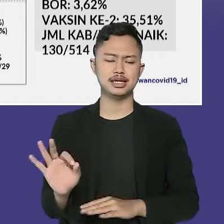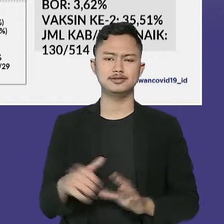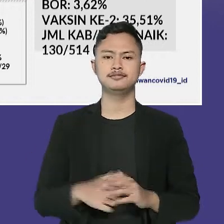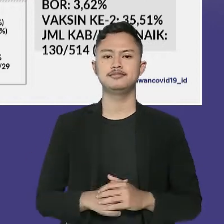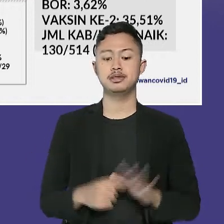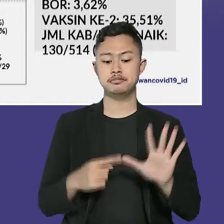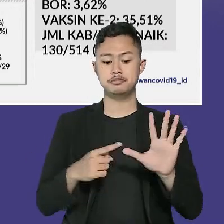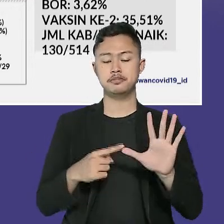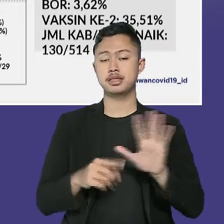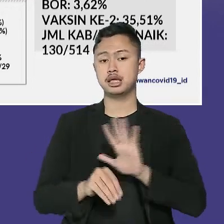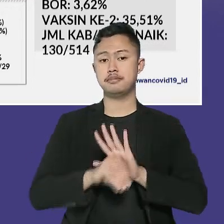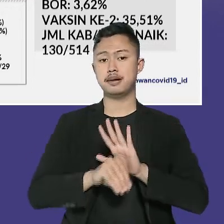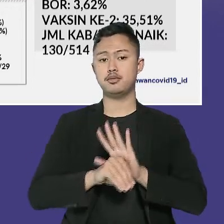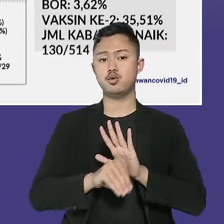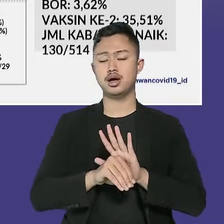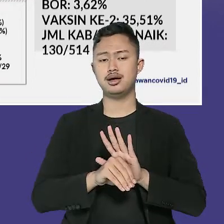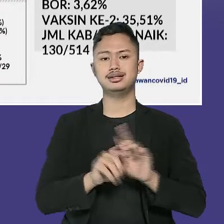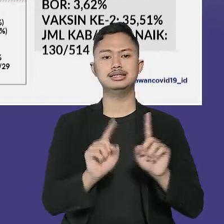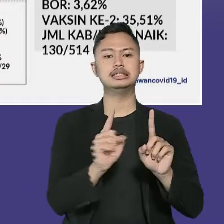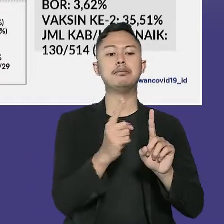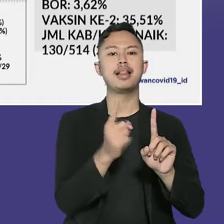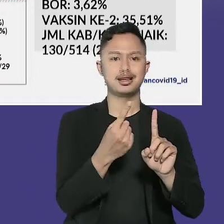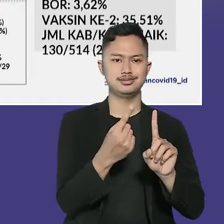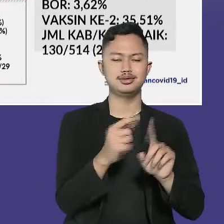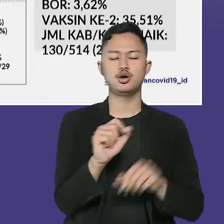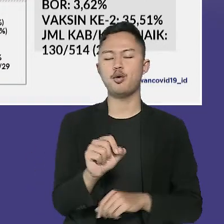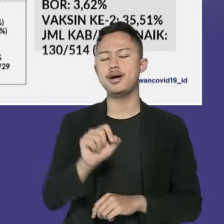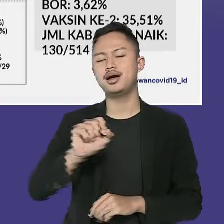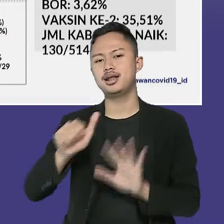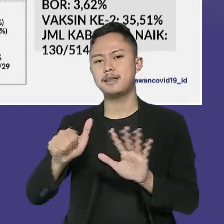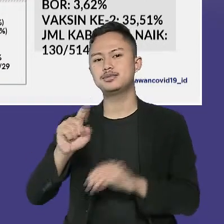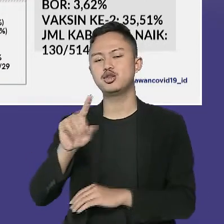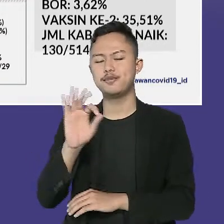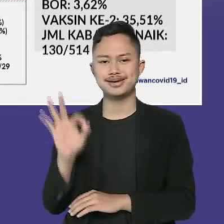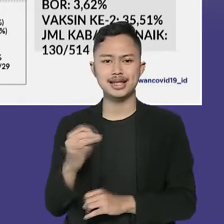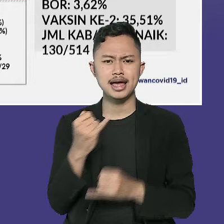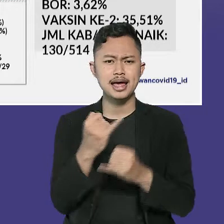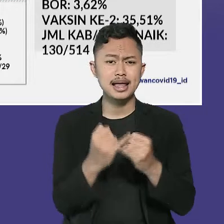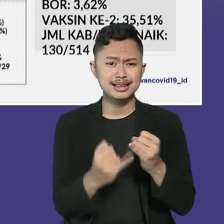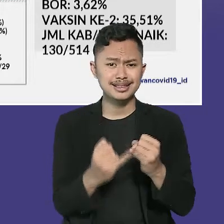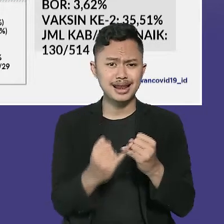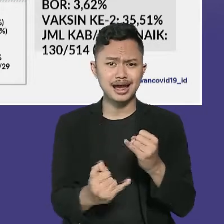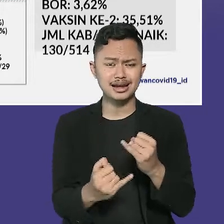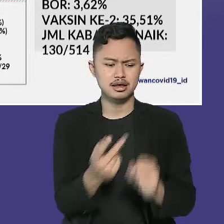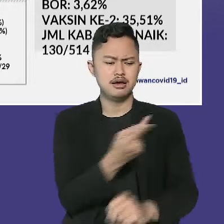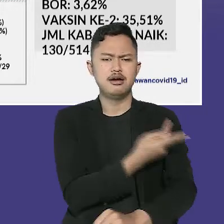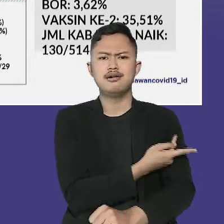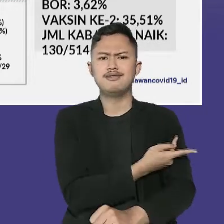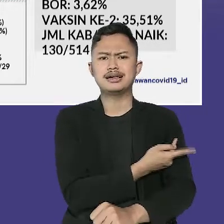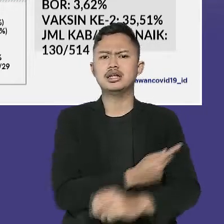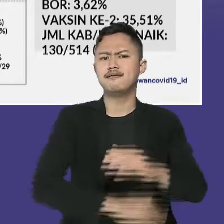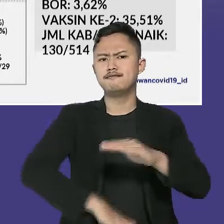dan Papua 11,41%. Terakhir, capaian vaksinasi